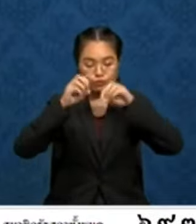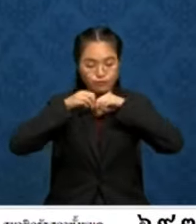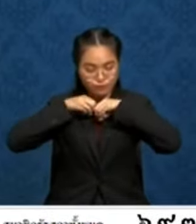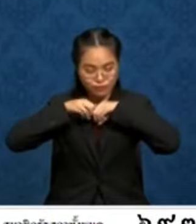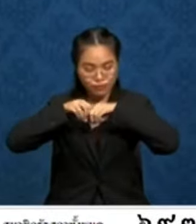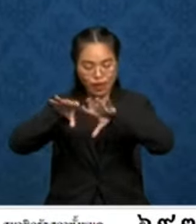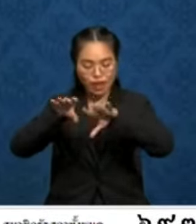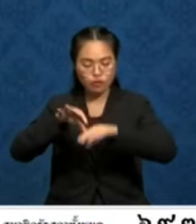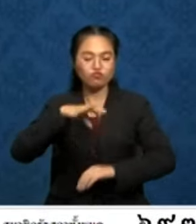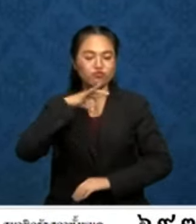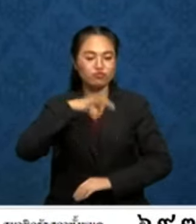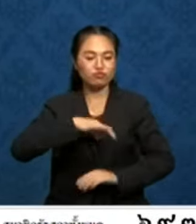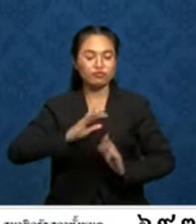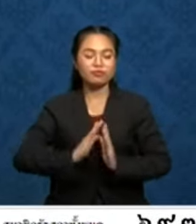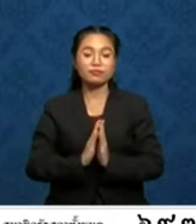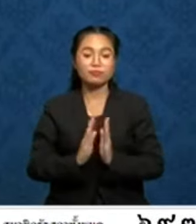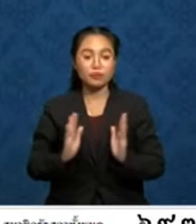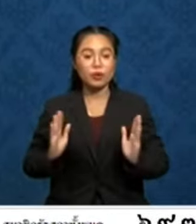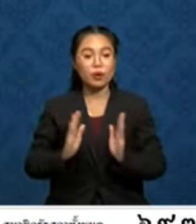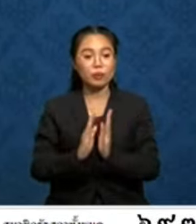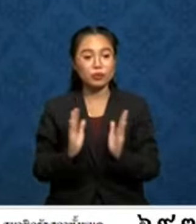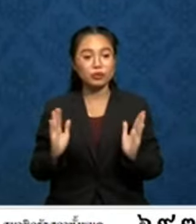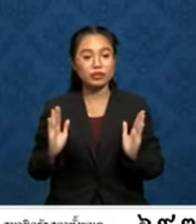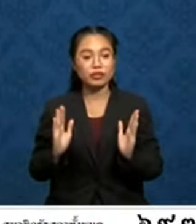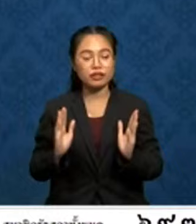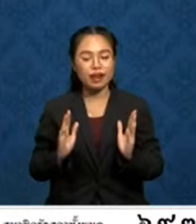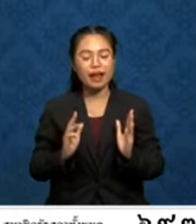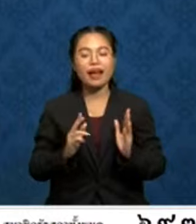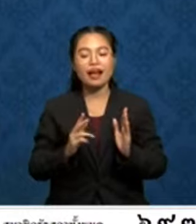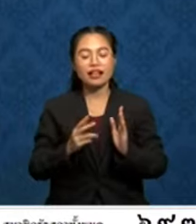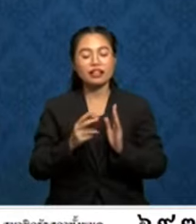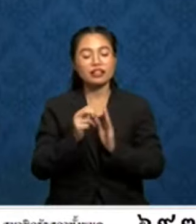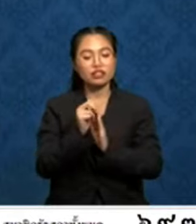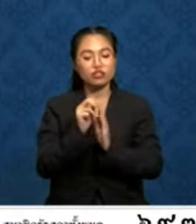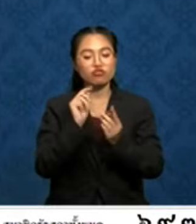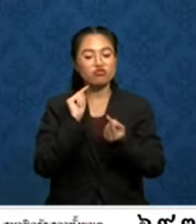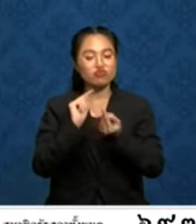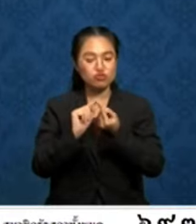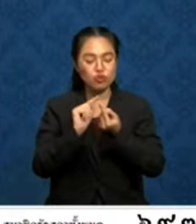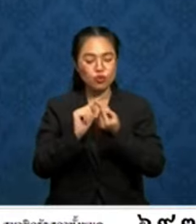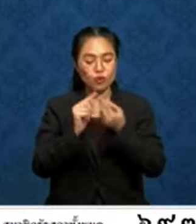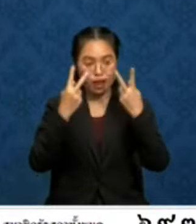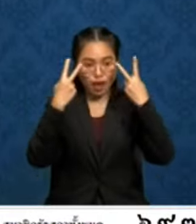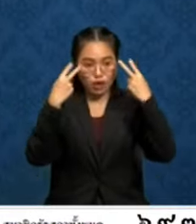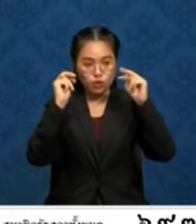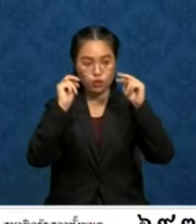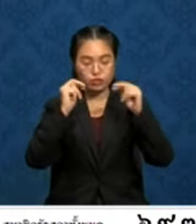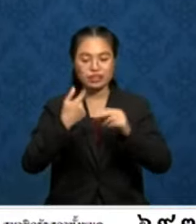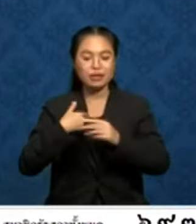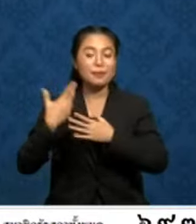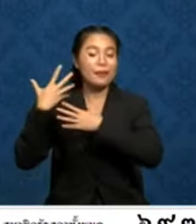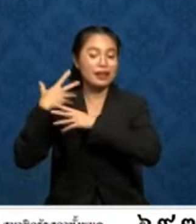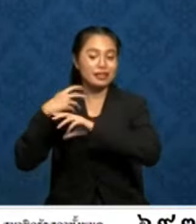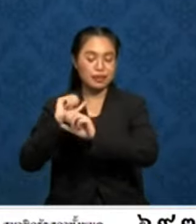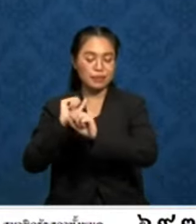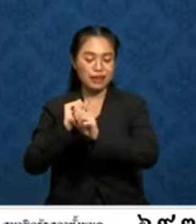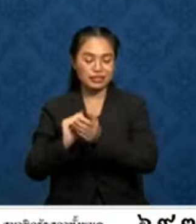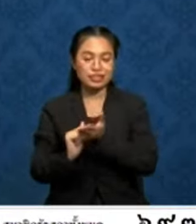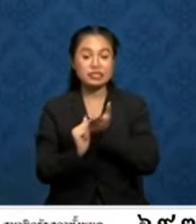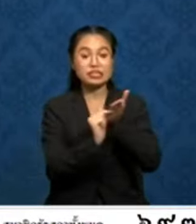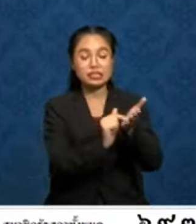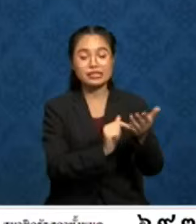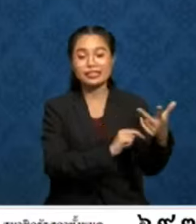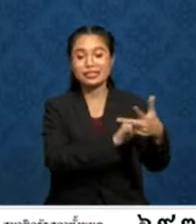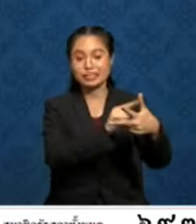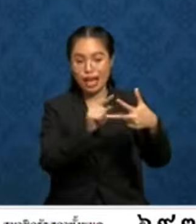มนตรีที่ได้บรรจุ 3เงื่อนไข 3นโยบายที่พรรคปิปัตย์ได้เสนอไว้ในการเข้าร่วม